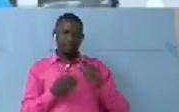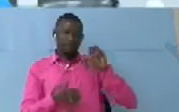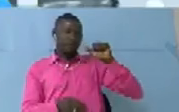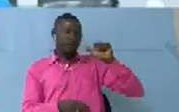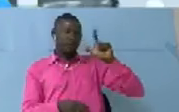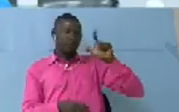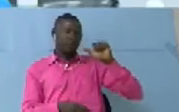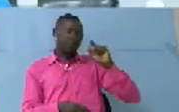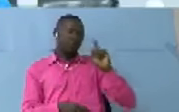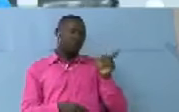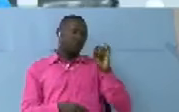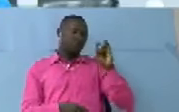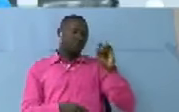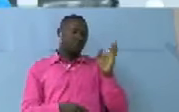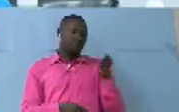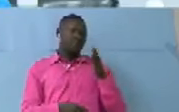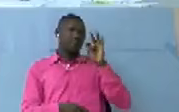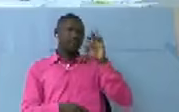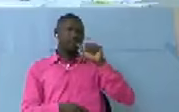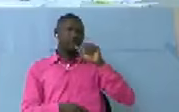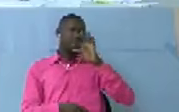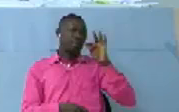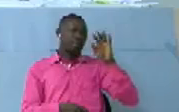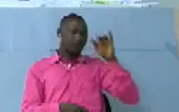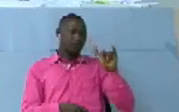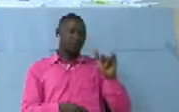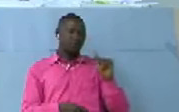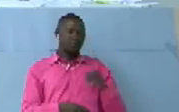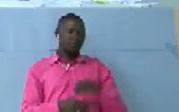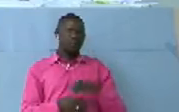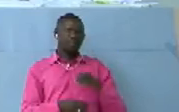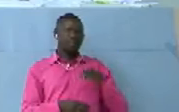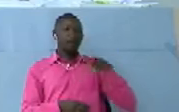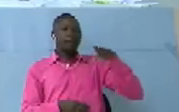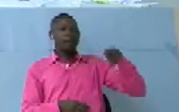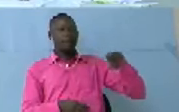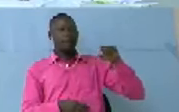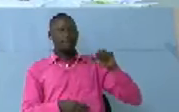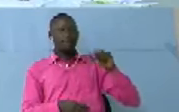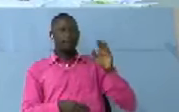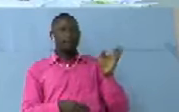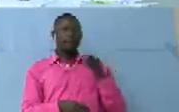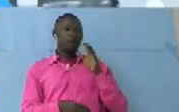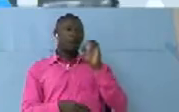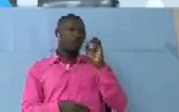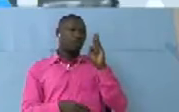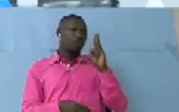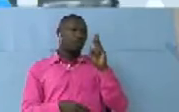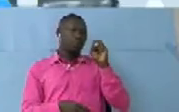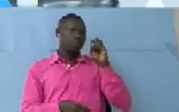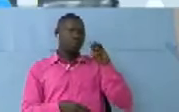Alhaji Fati. Alhaji Fati. Ousmane Ndiaye. Ousmane